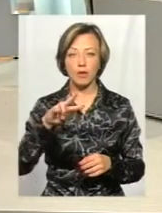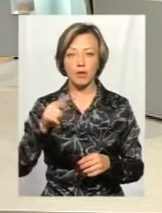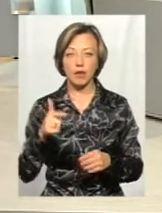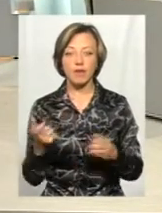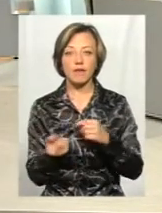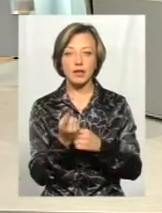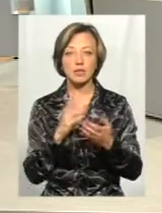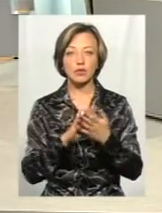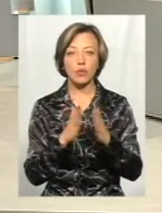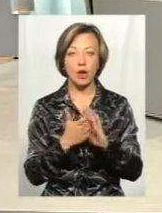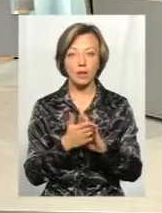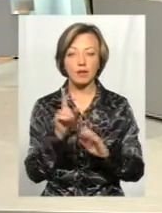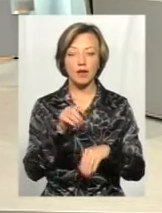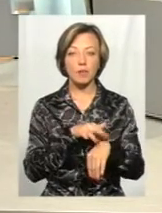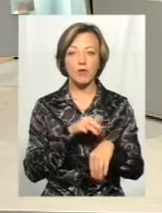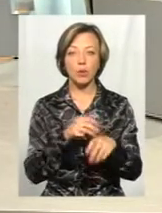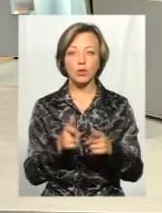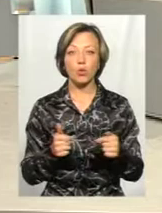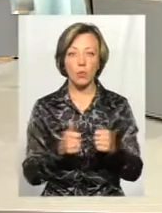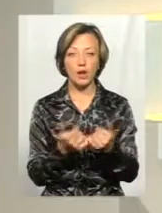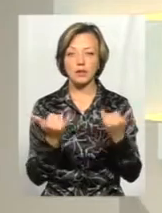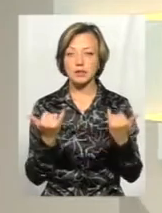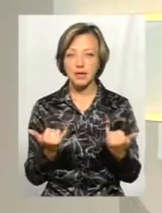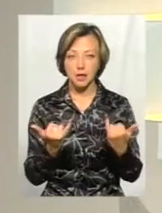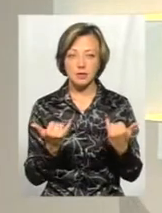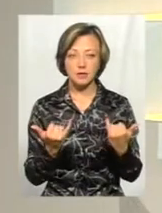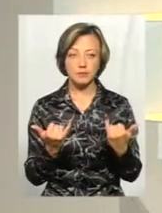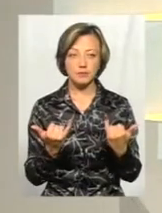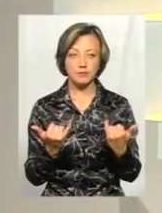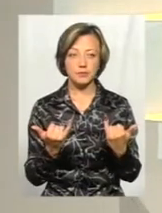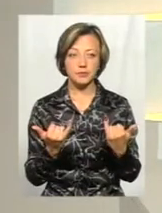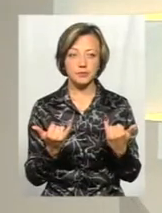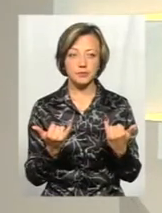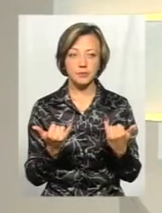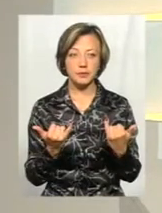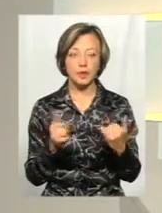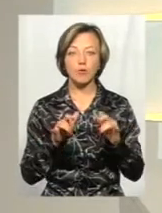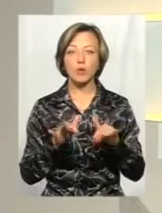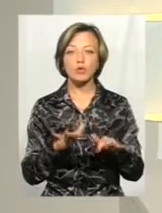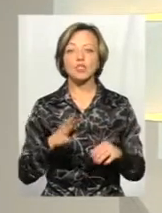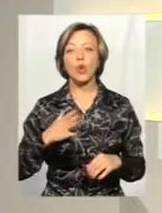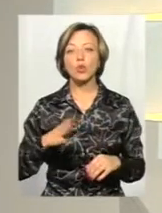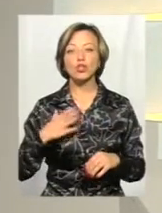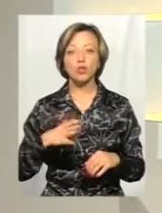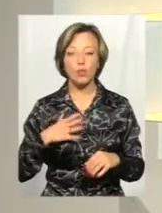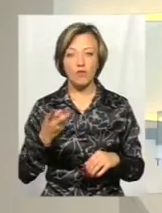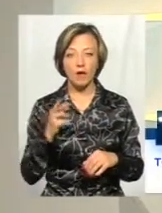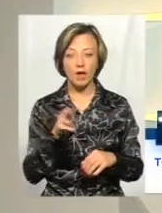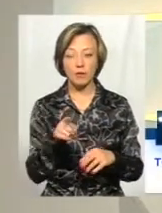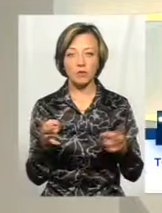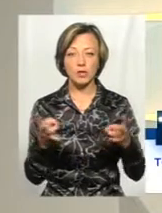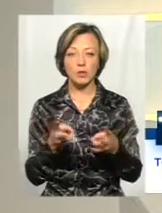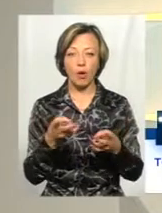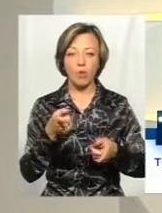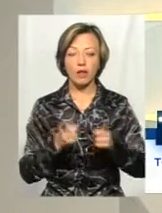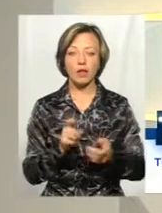така ситуація, що навіть правоохоронні органи зараз такому в процесі очікування, оскільки їм потрібні